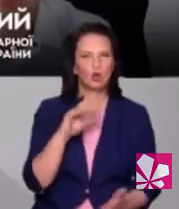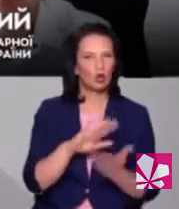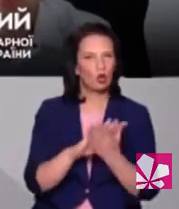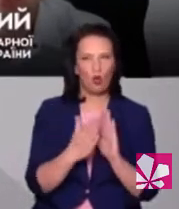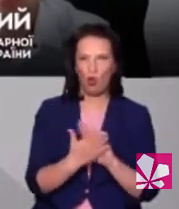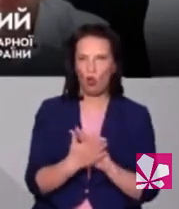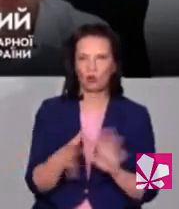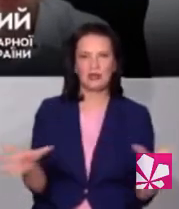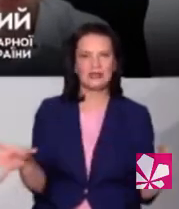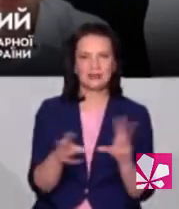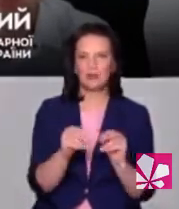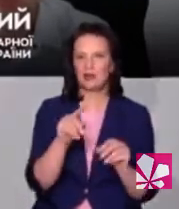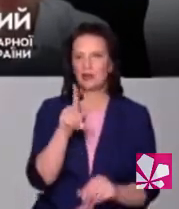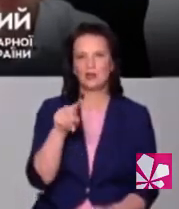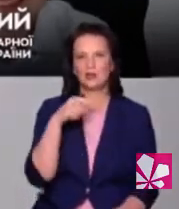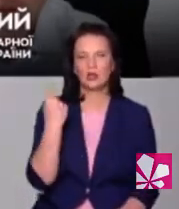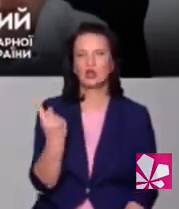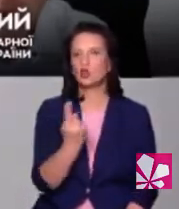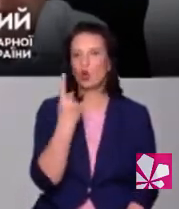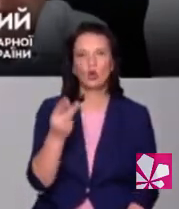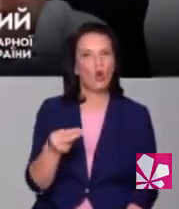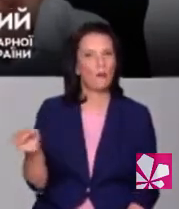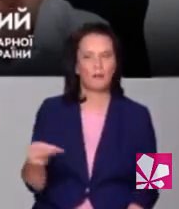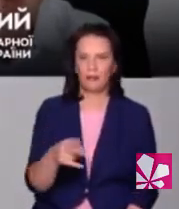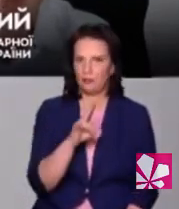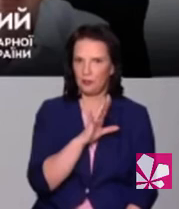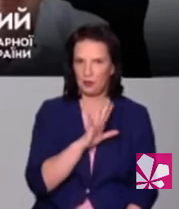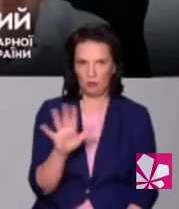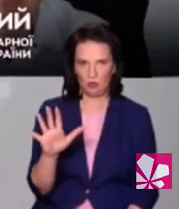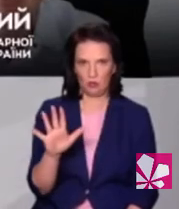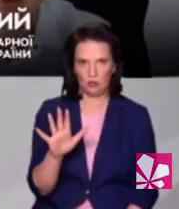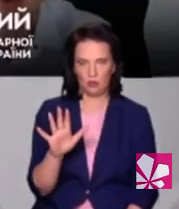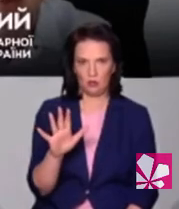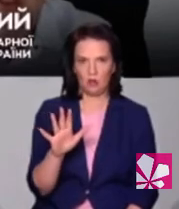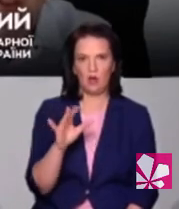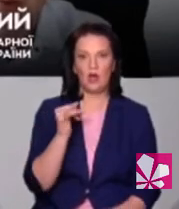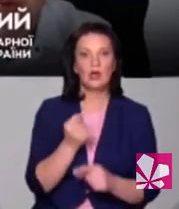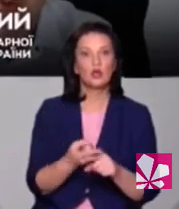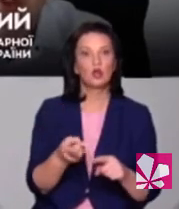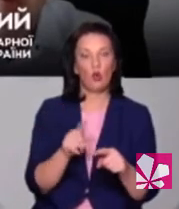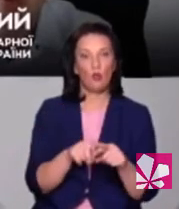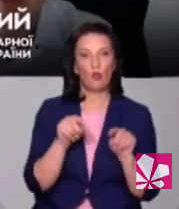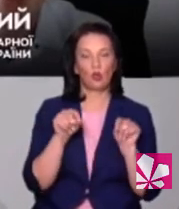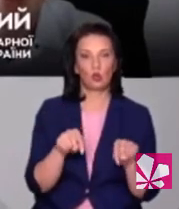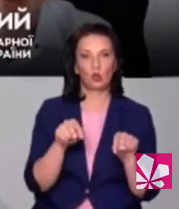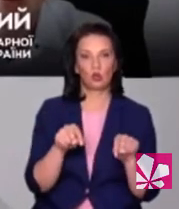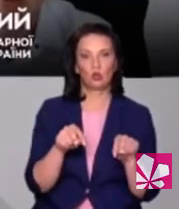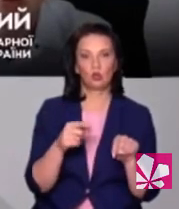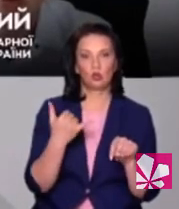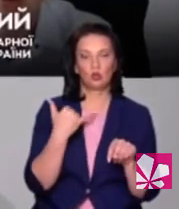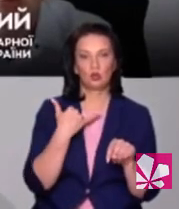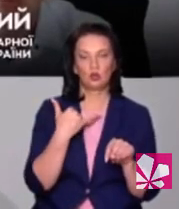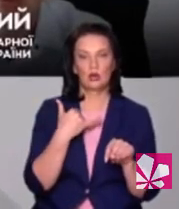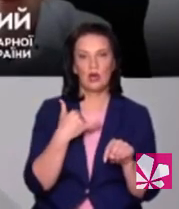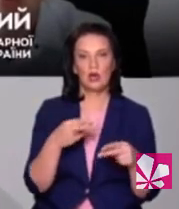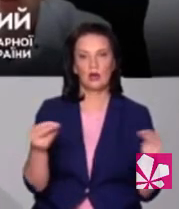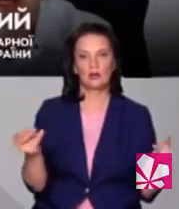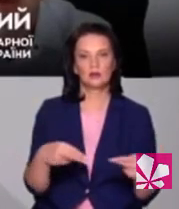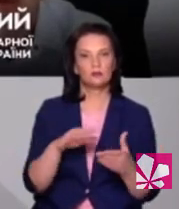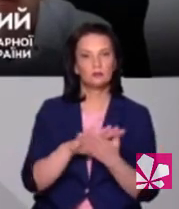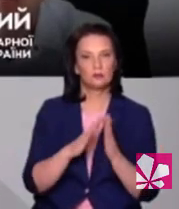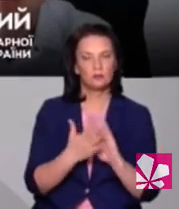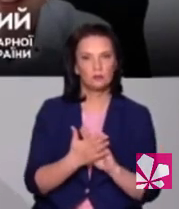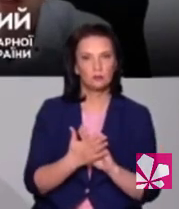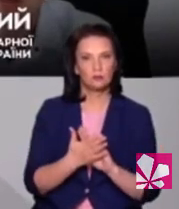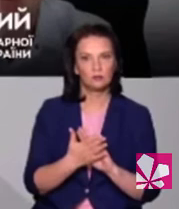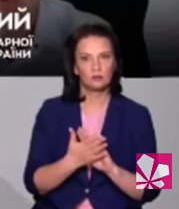з Росією жодного підпису не ставила. Тому тут в нас укладена угода,